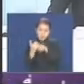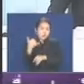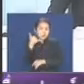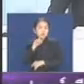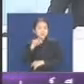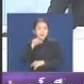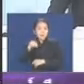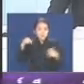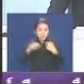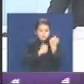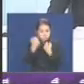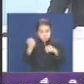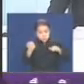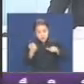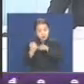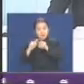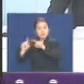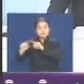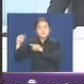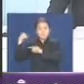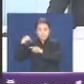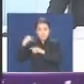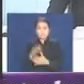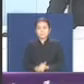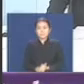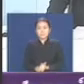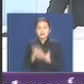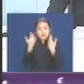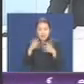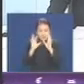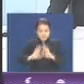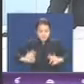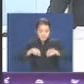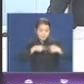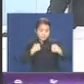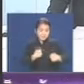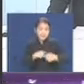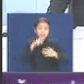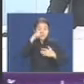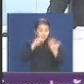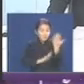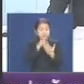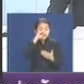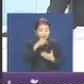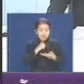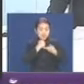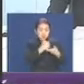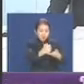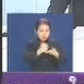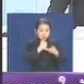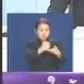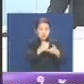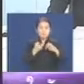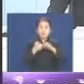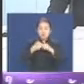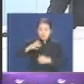ก่อนที่จะเดินทางนะคะที่บก.02นี่แหละค่ะ ค่ะและนอกจากน้ำใจของคนไทยที่ช่วยเหลือกันในยามเดือดร้อนเช่นนี้กันแล้วนะคะใครที่